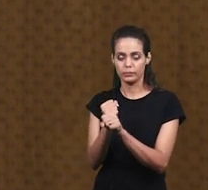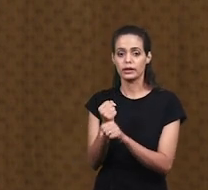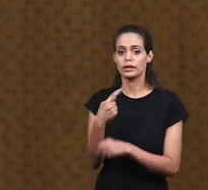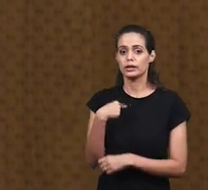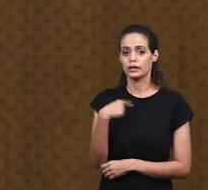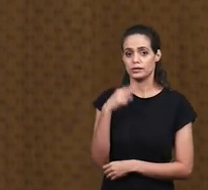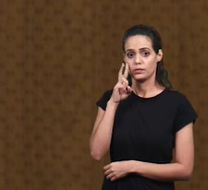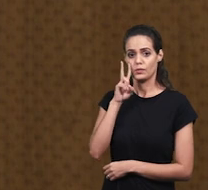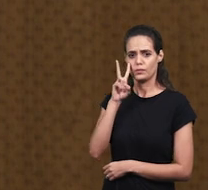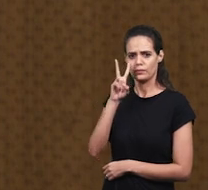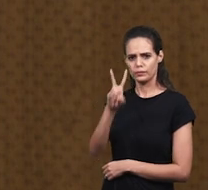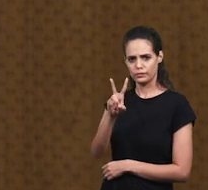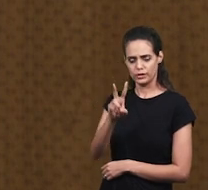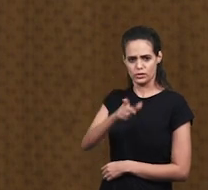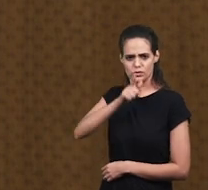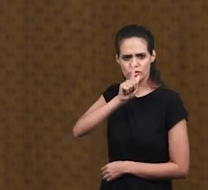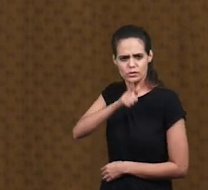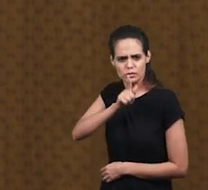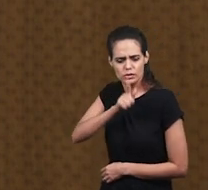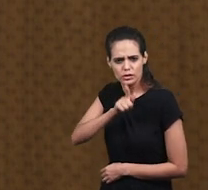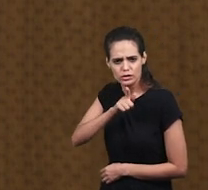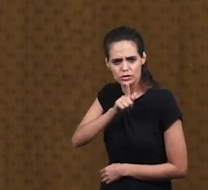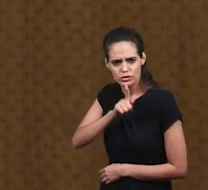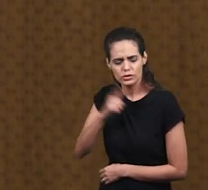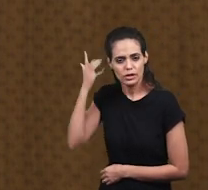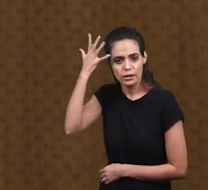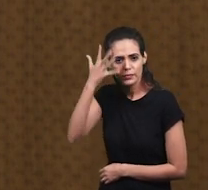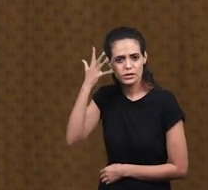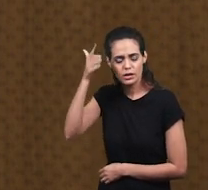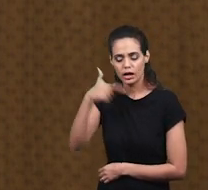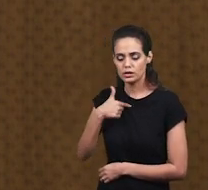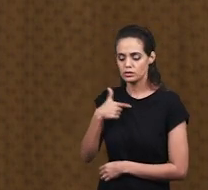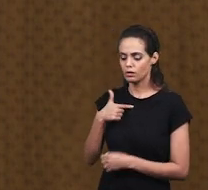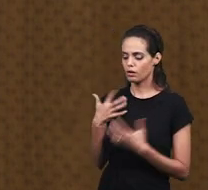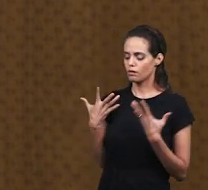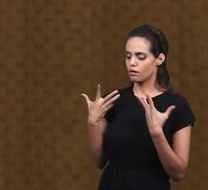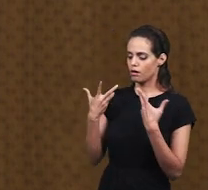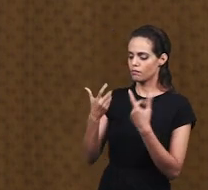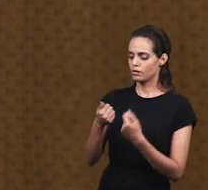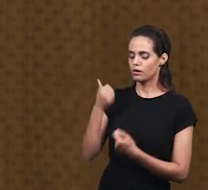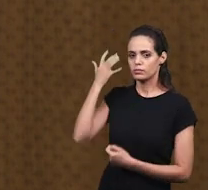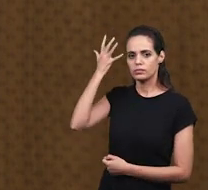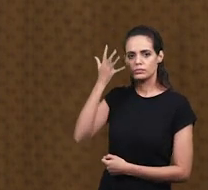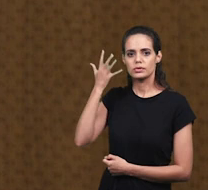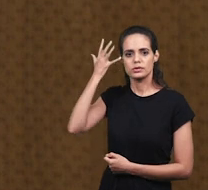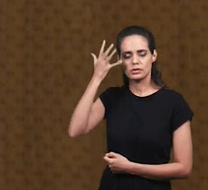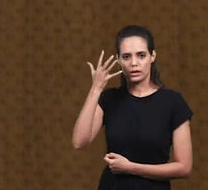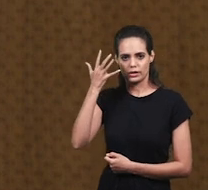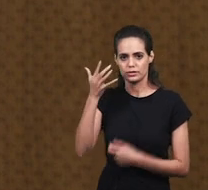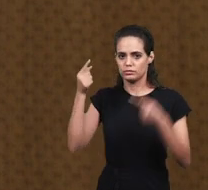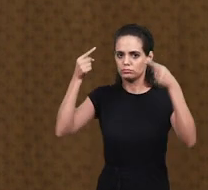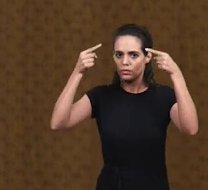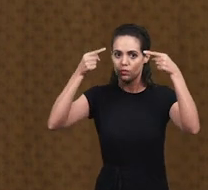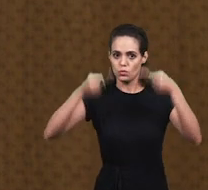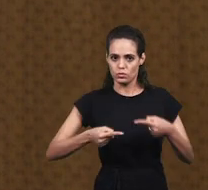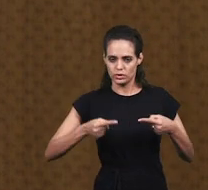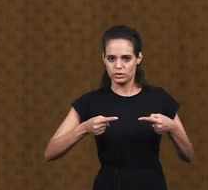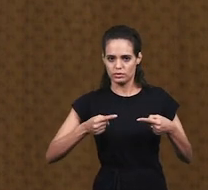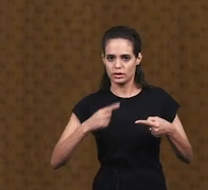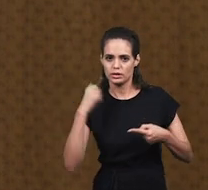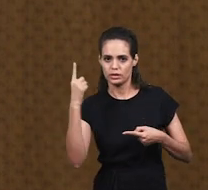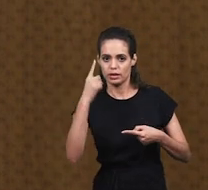j'étais impressionné. C'était avec la lutte de David contre le géant Goliath. Un enfant